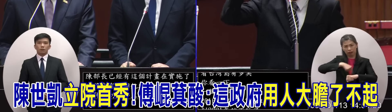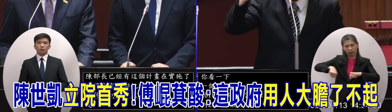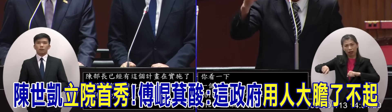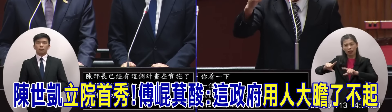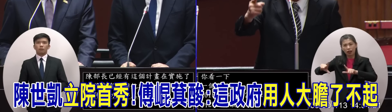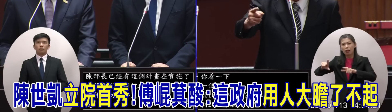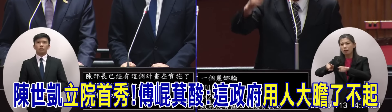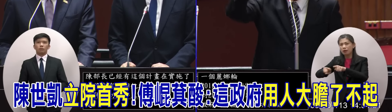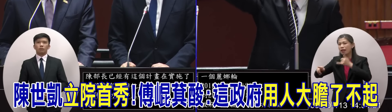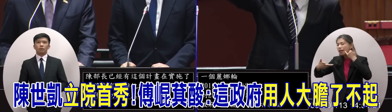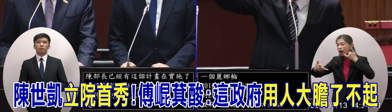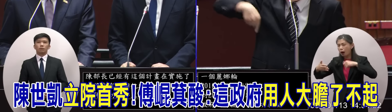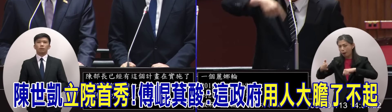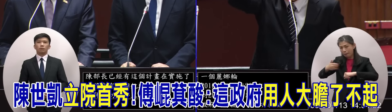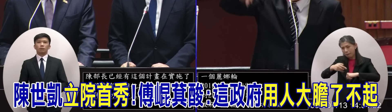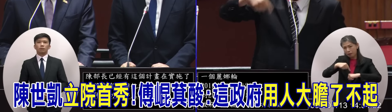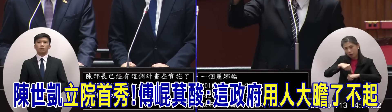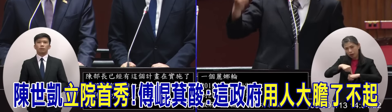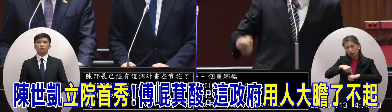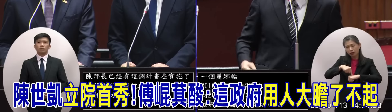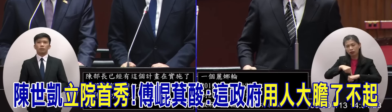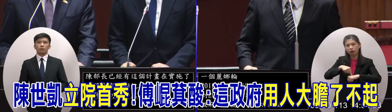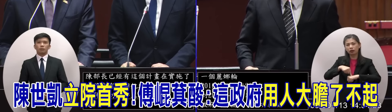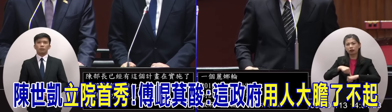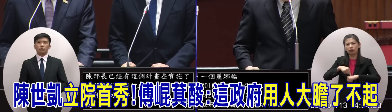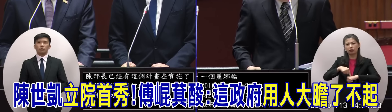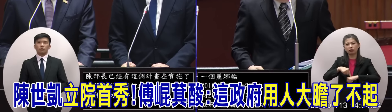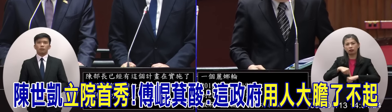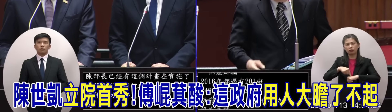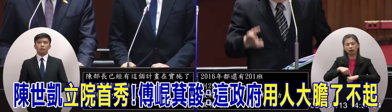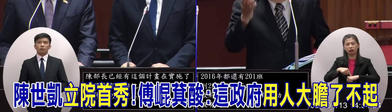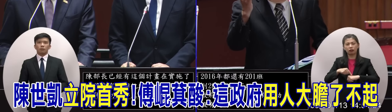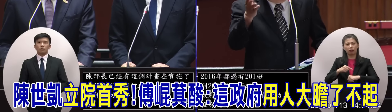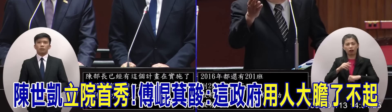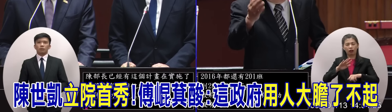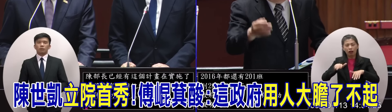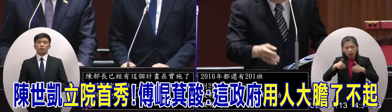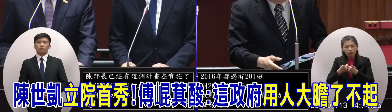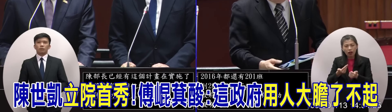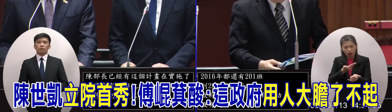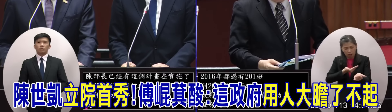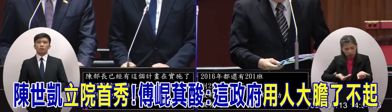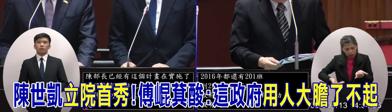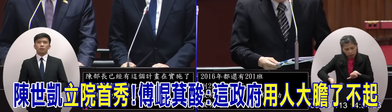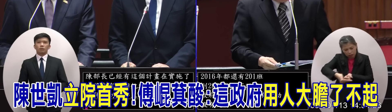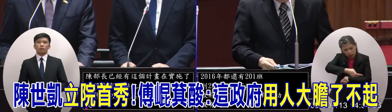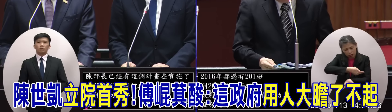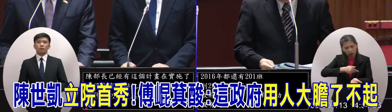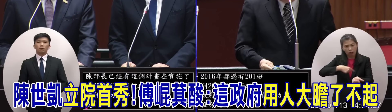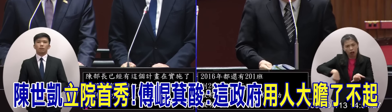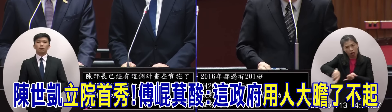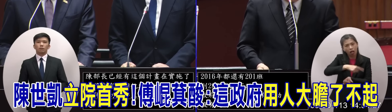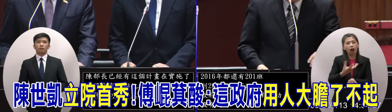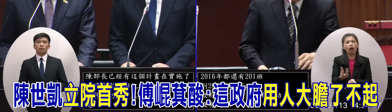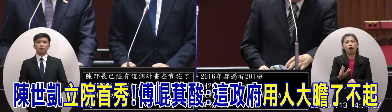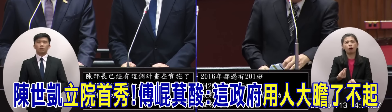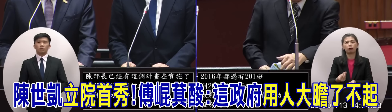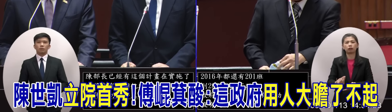个沿海的、绕岛的蓝色公路都没有，这个就是我们的政府，大有为的政府。